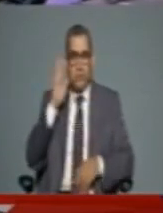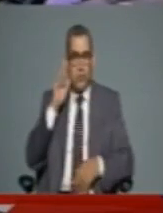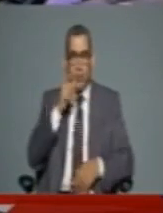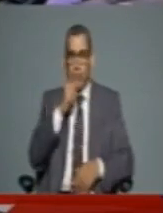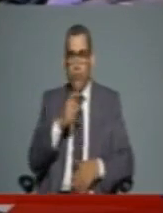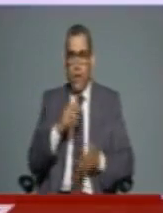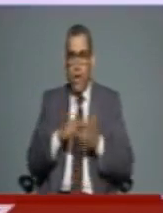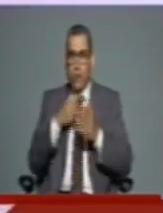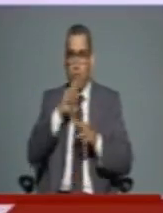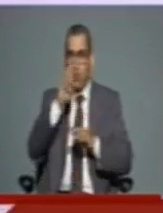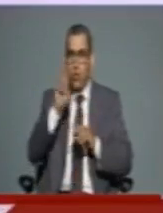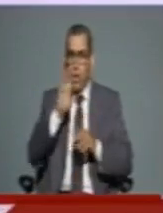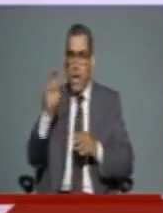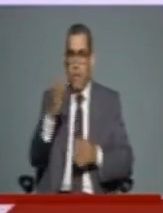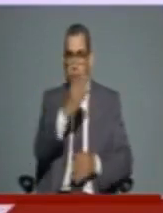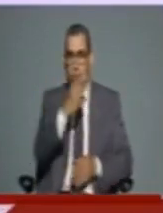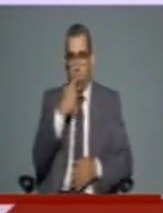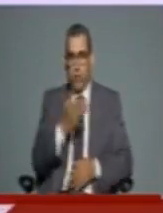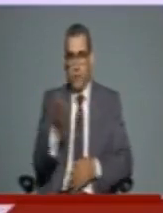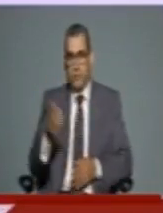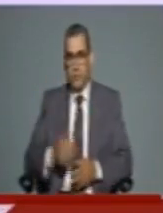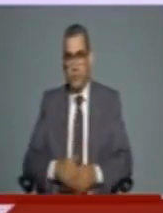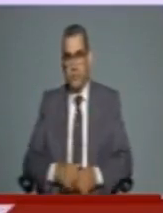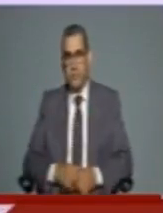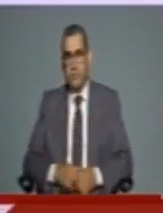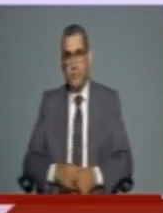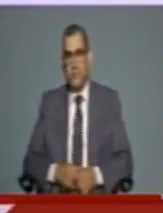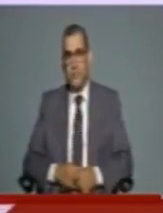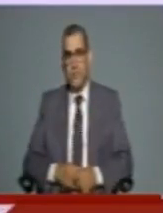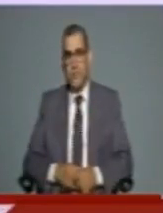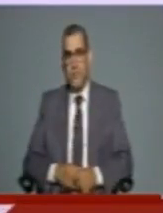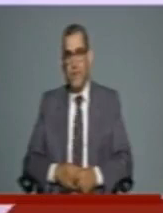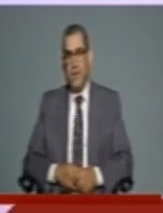عليهم. حاضر حاضر.